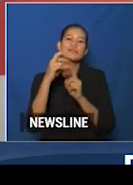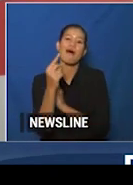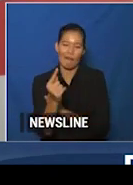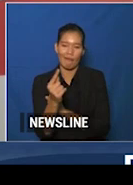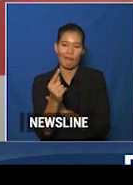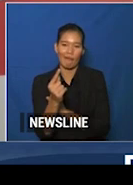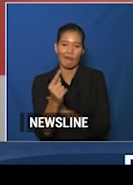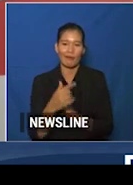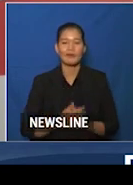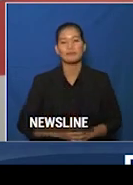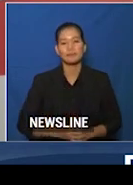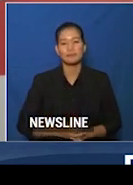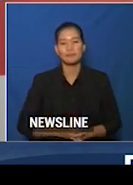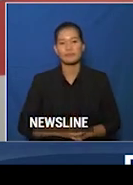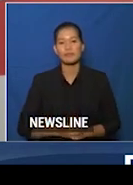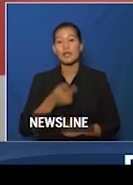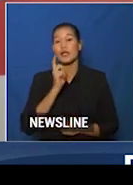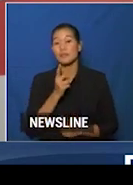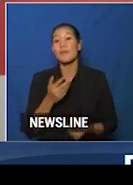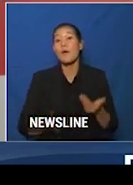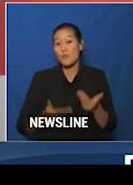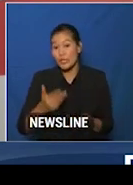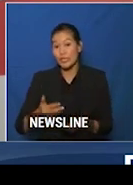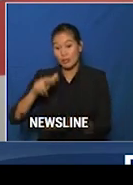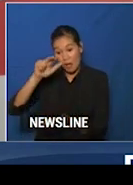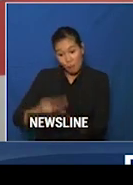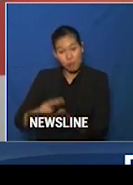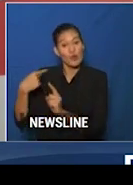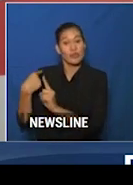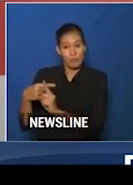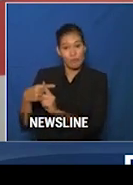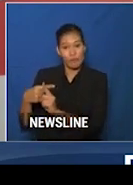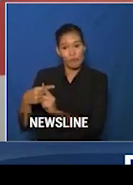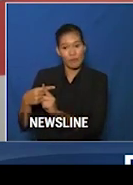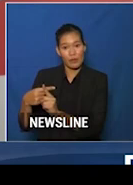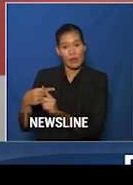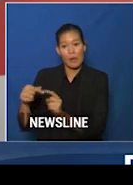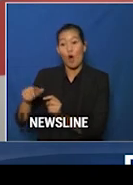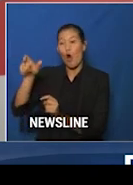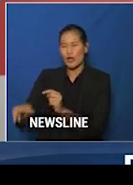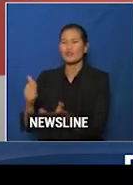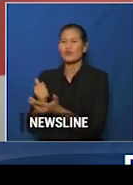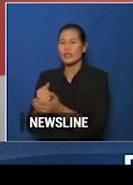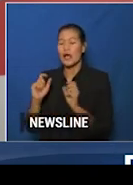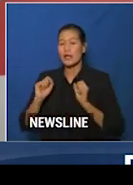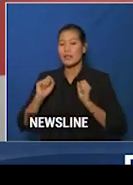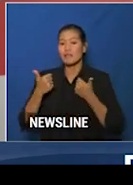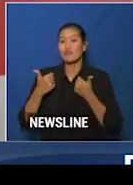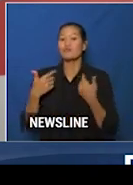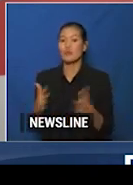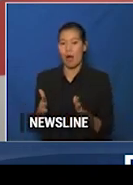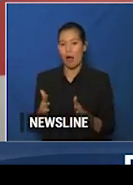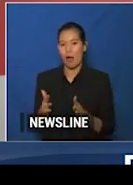positif yang sesungguhnya karena bisa saja positif ini terjadi pada orang yang sudah sembuh dari